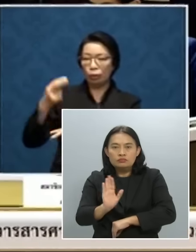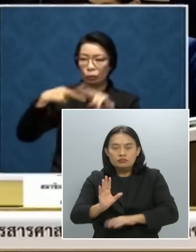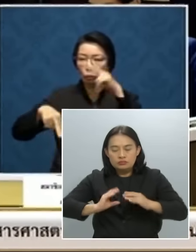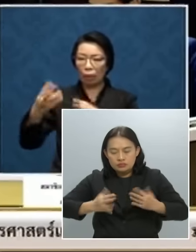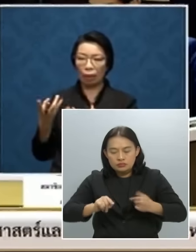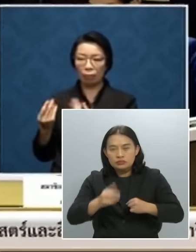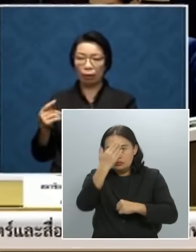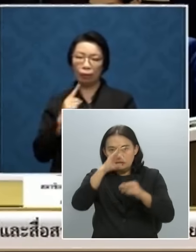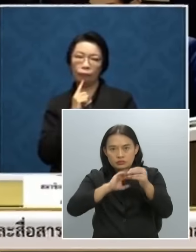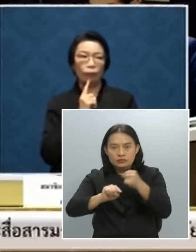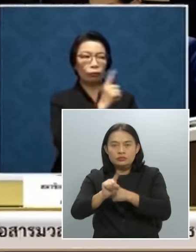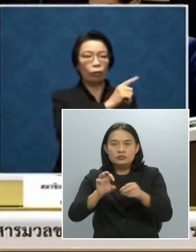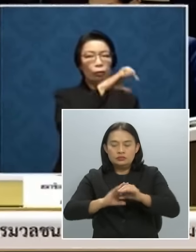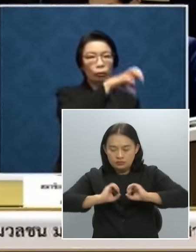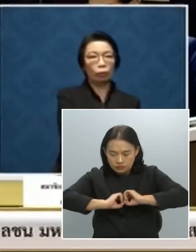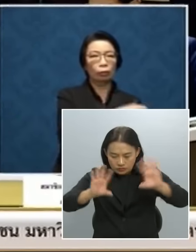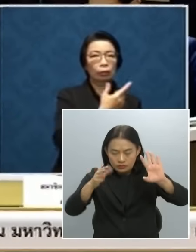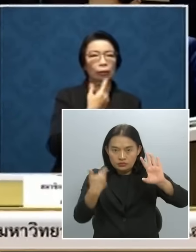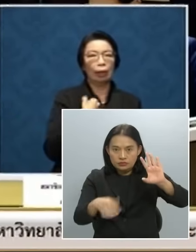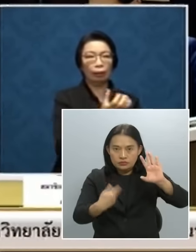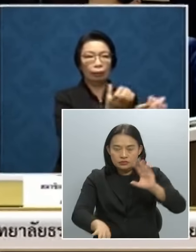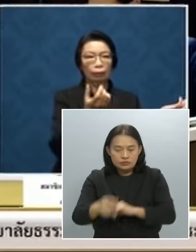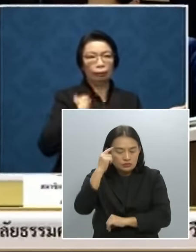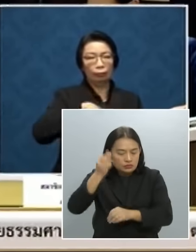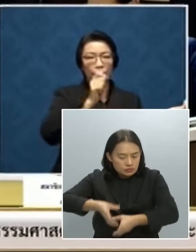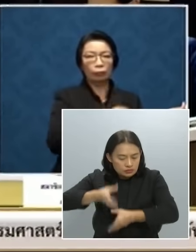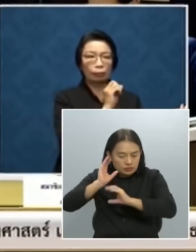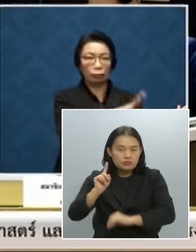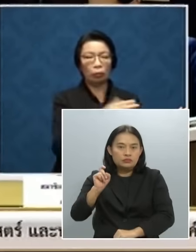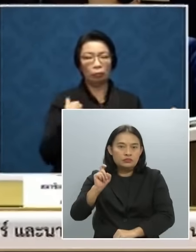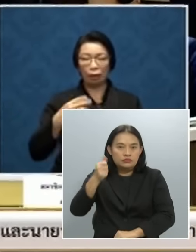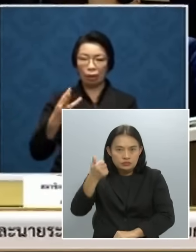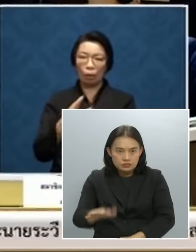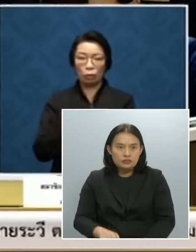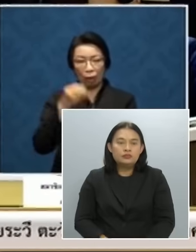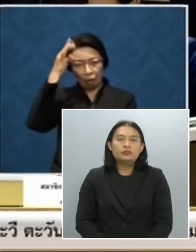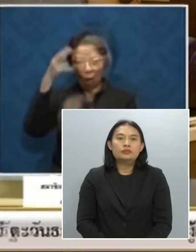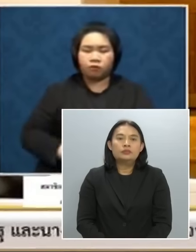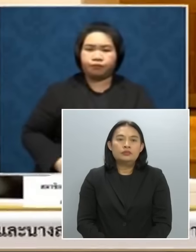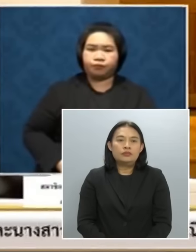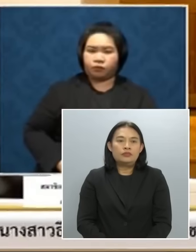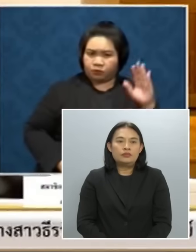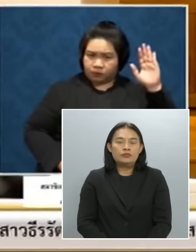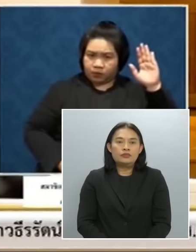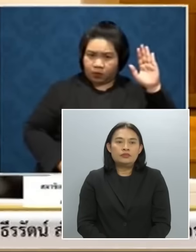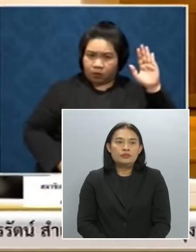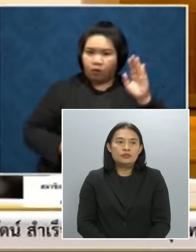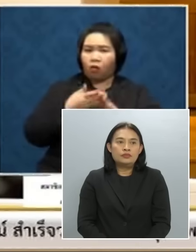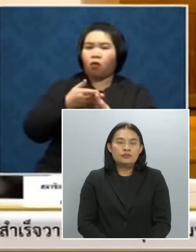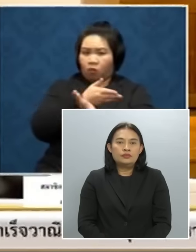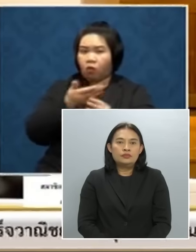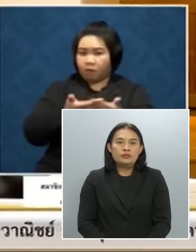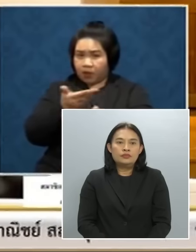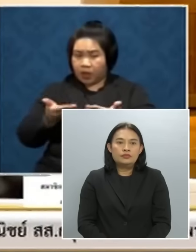ยันว่าเรื่องนี้เป็นเด็ดขาดไปแล้วไม่สามารถทบทวนได้ลองไปฟังเสียงช่วงนี้ค่ะก่อนที่จะมีการพิจารณา